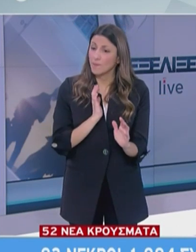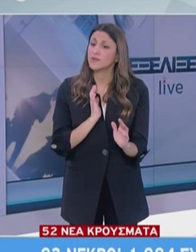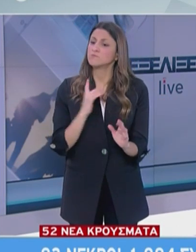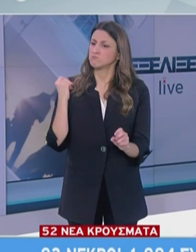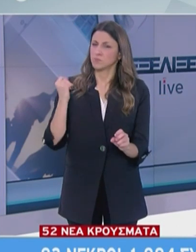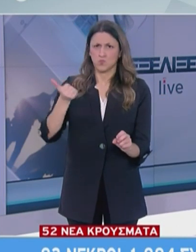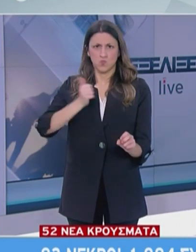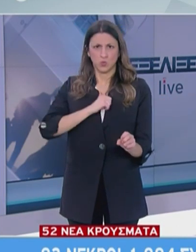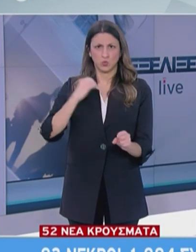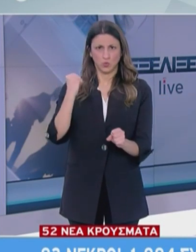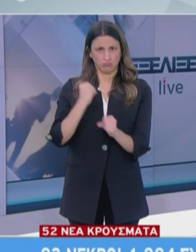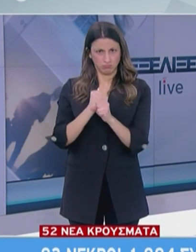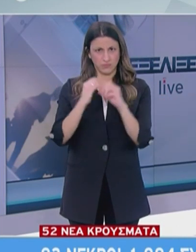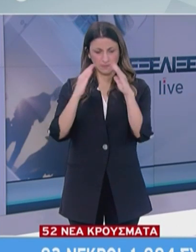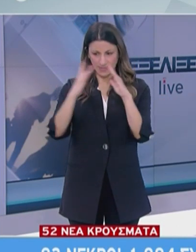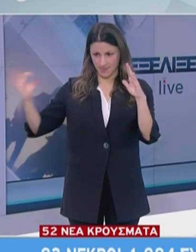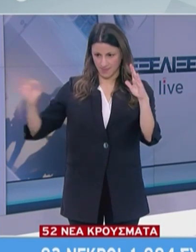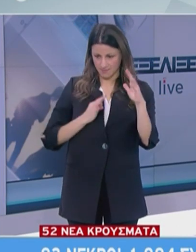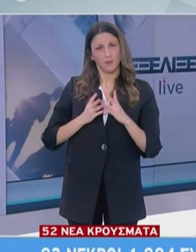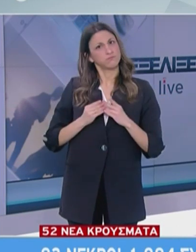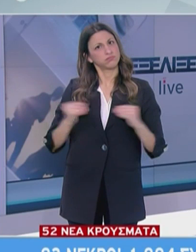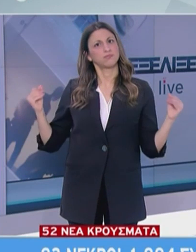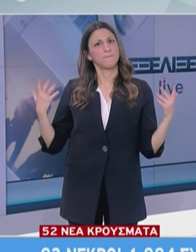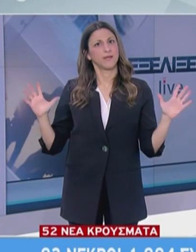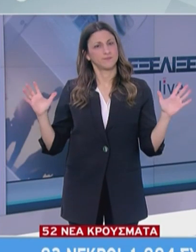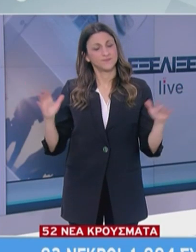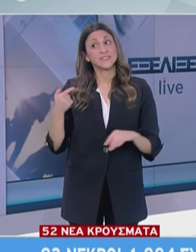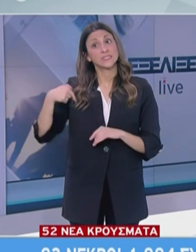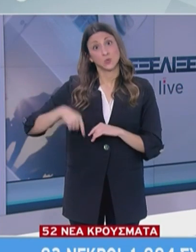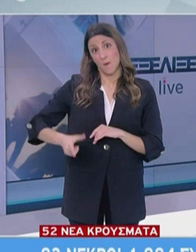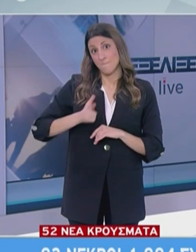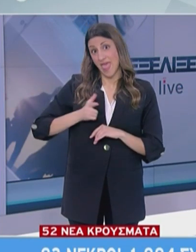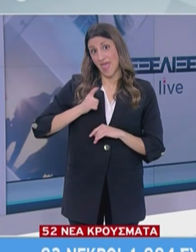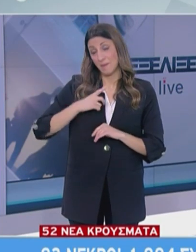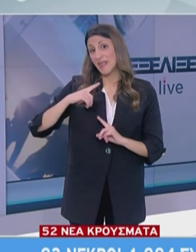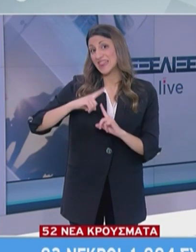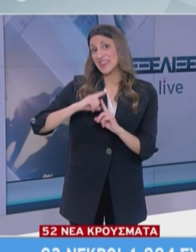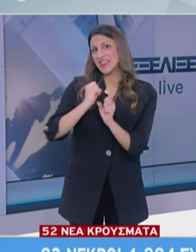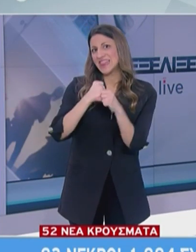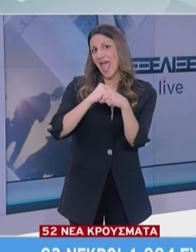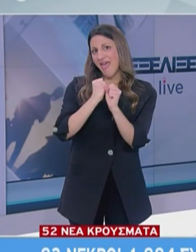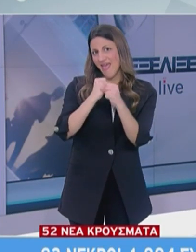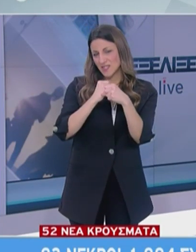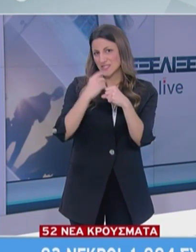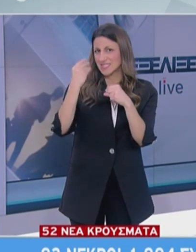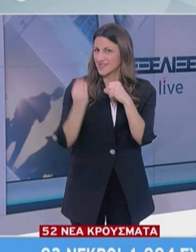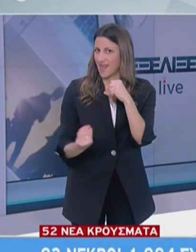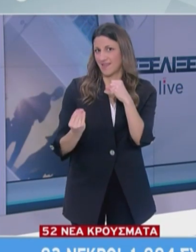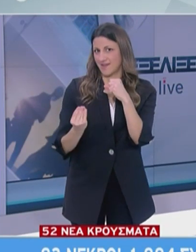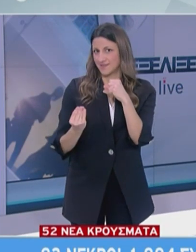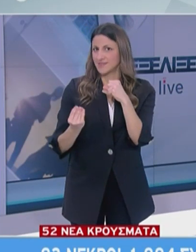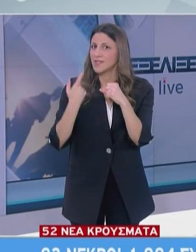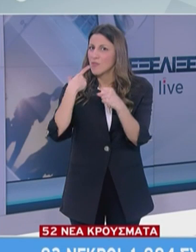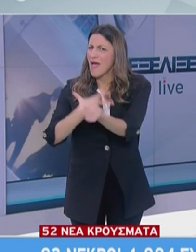στο σπίτι. Αυτό θα το δούμε και περισσότερο με την εφαρμογή των τεστ, των αξιόπιστων τεστ αντισωμάτων, όταν